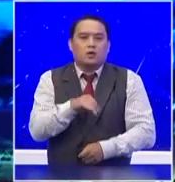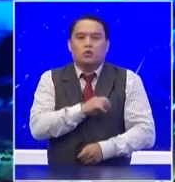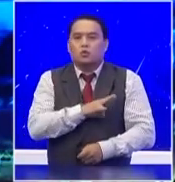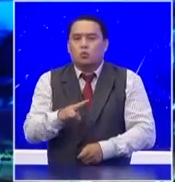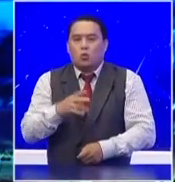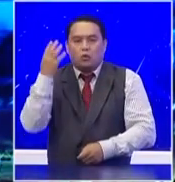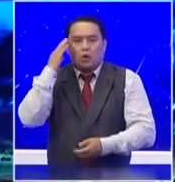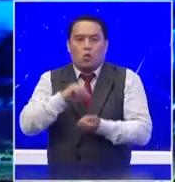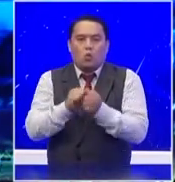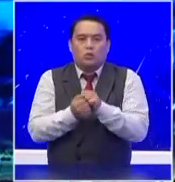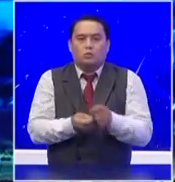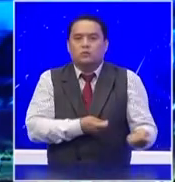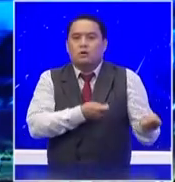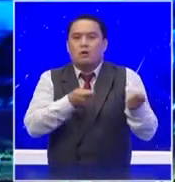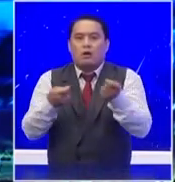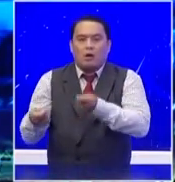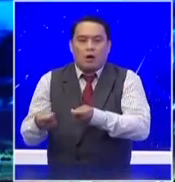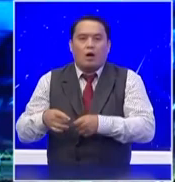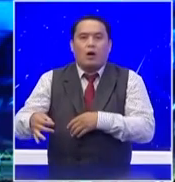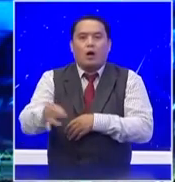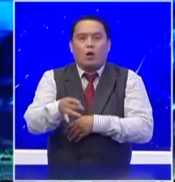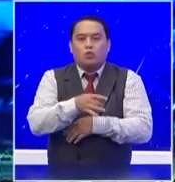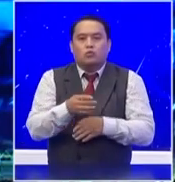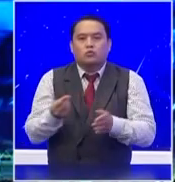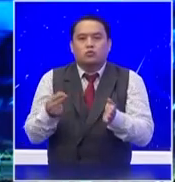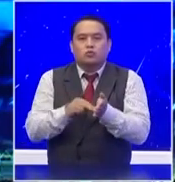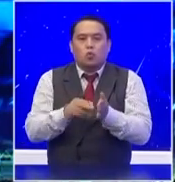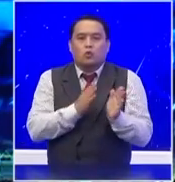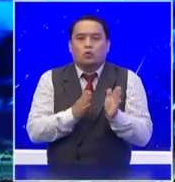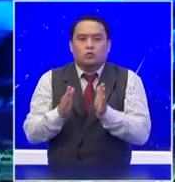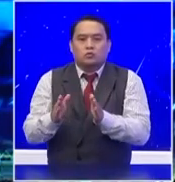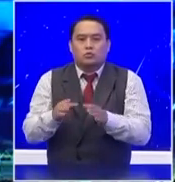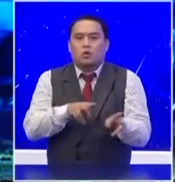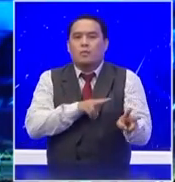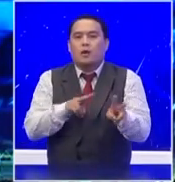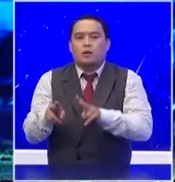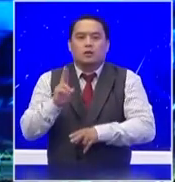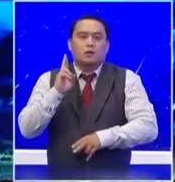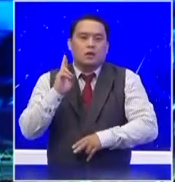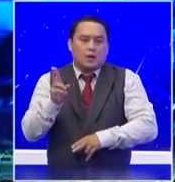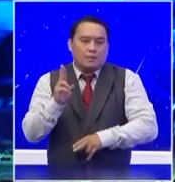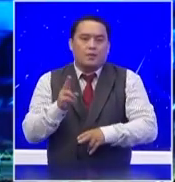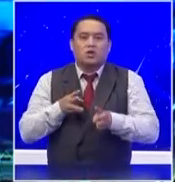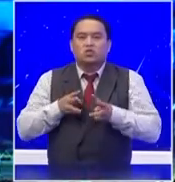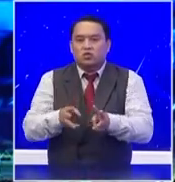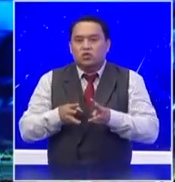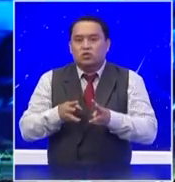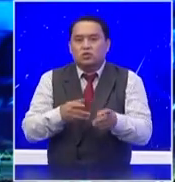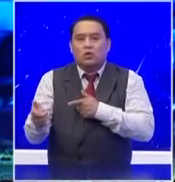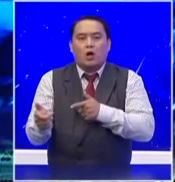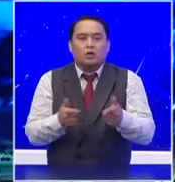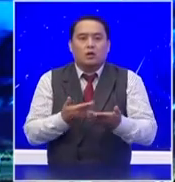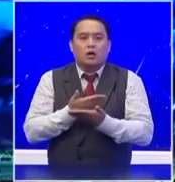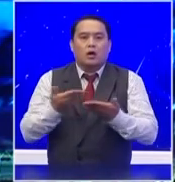тонна қатты отын жеткізілді. Көмірдің аудандарға тұрақты бағада жеткізілуін кімдер бақылайды? Талдықорғанда жылыту маусымына дайынды